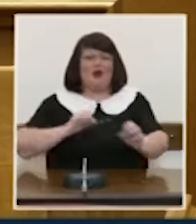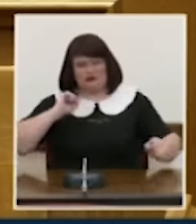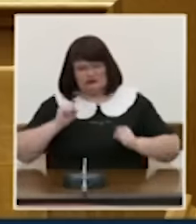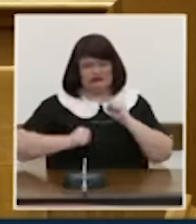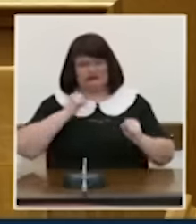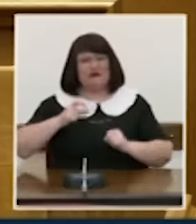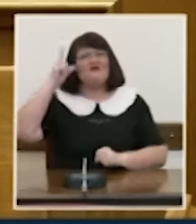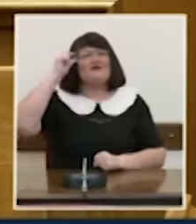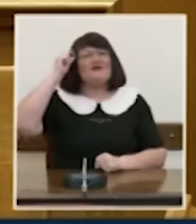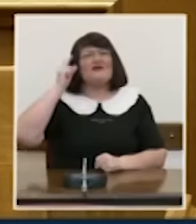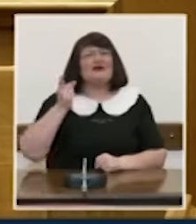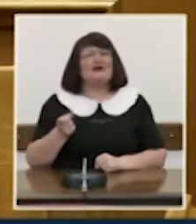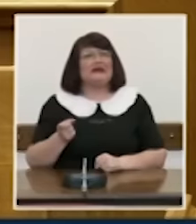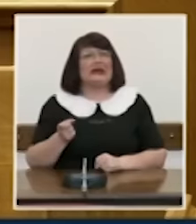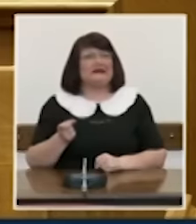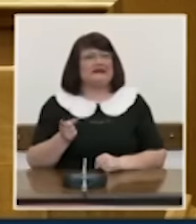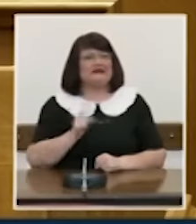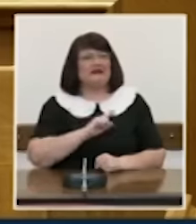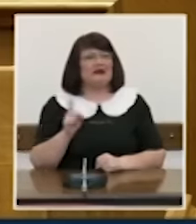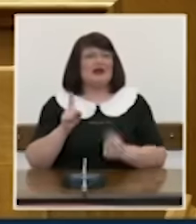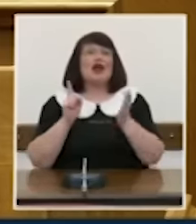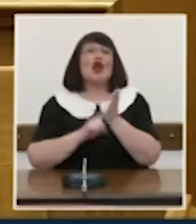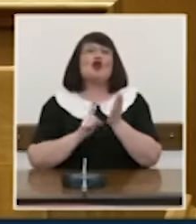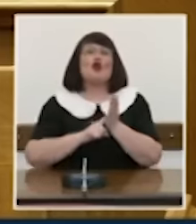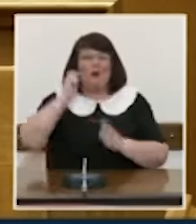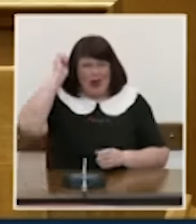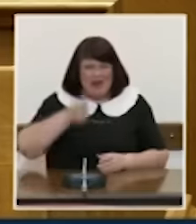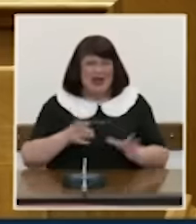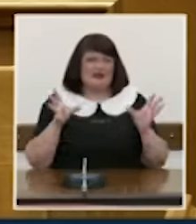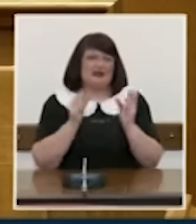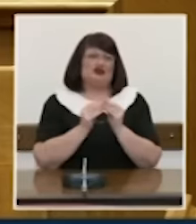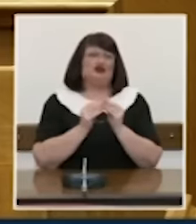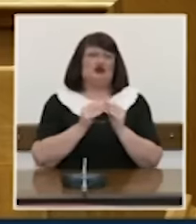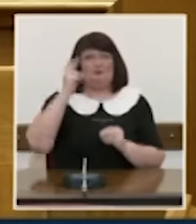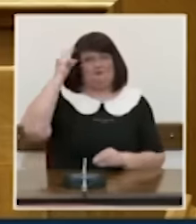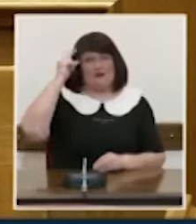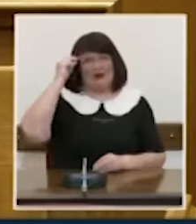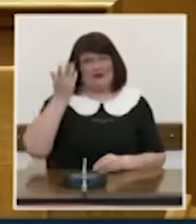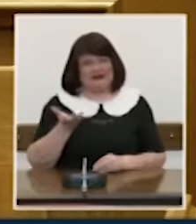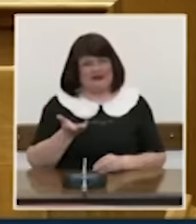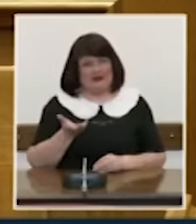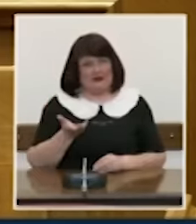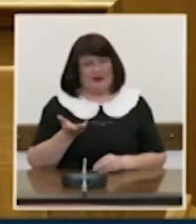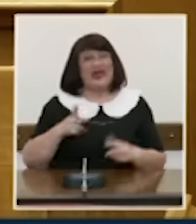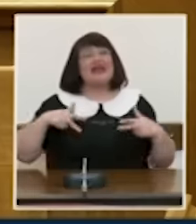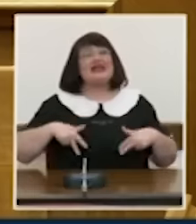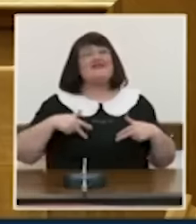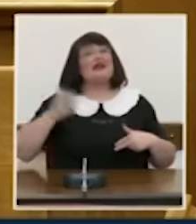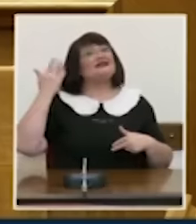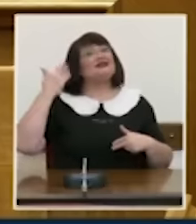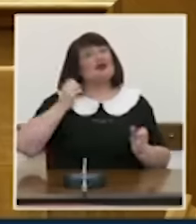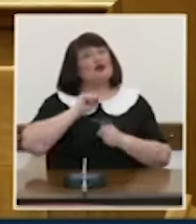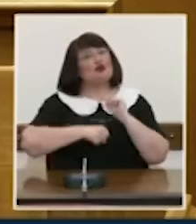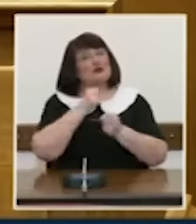φοιτητών ενάντια στο νόμο έκτρωμα για τα πανεπιστήμια. Τότε που η κυβέρνηση προσπαθούσε να μας